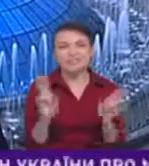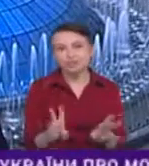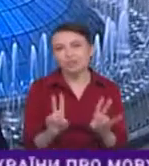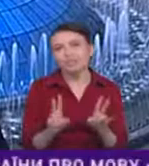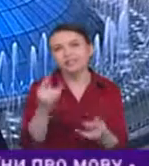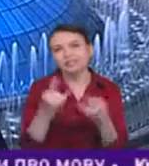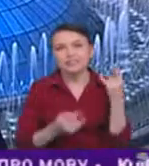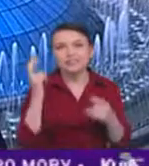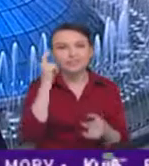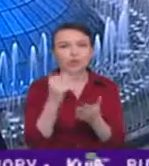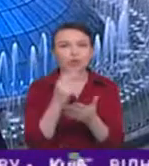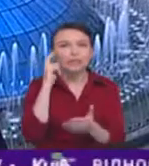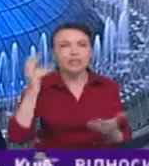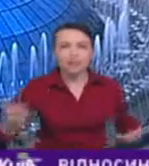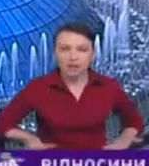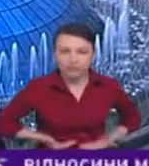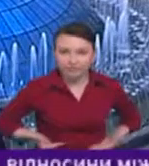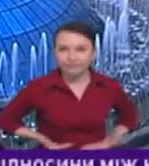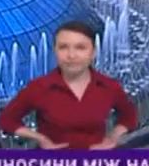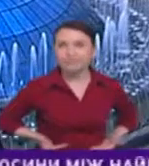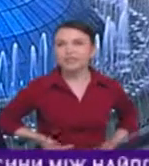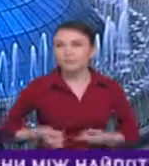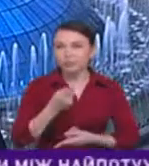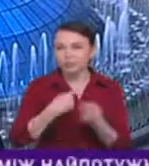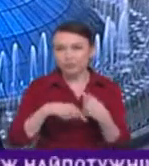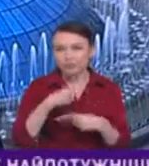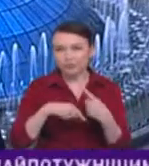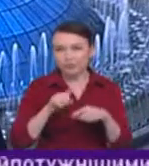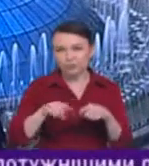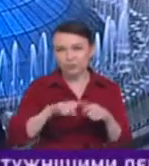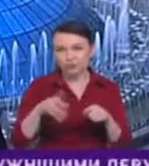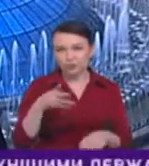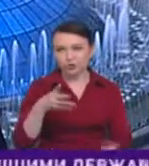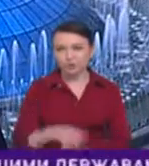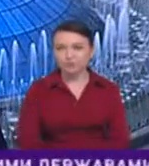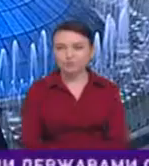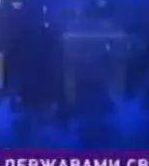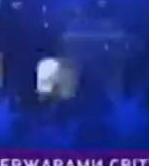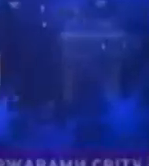телеканалі «Київ», це проєкт «Київ Лайф». Мене звуть Василь Комчук, і ми повертаємося акурат за 4 хвилини.